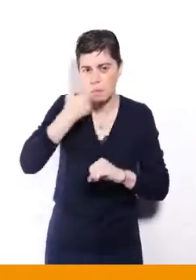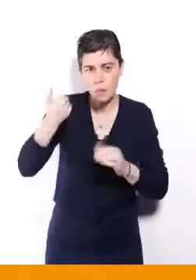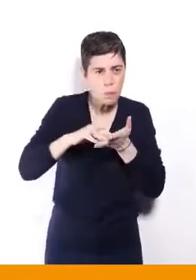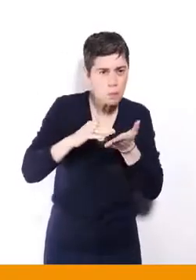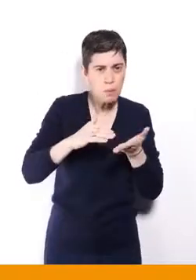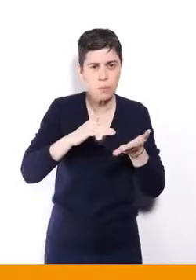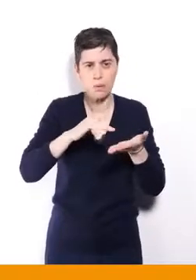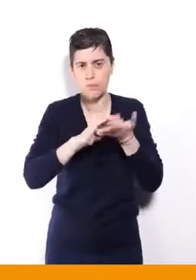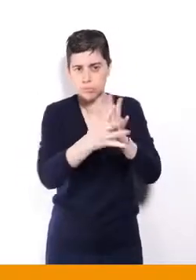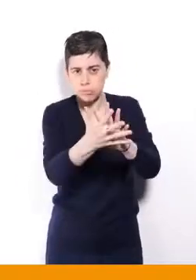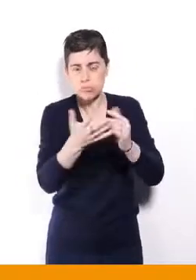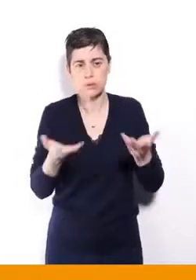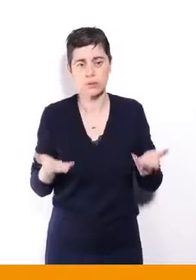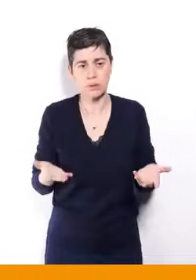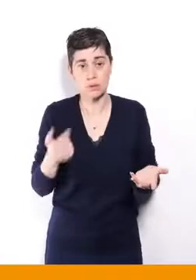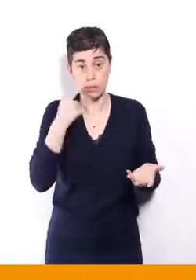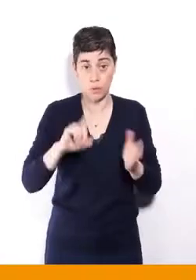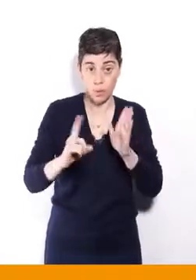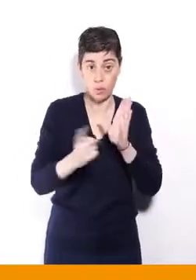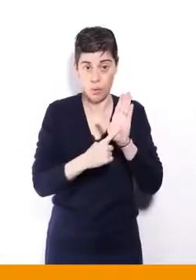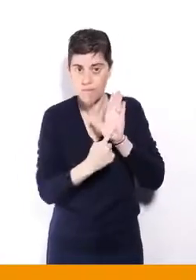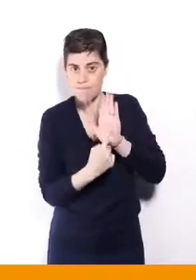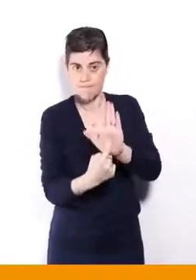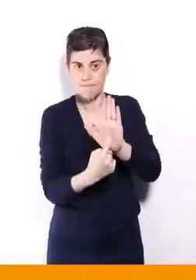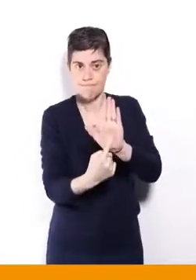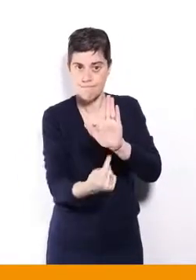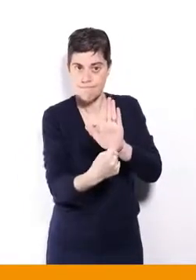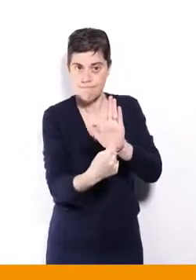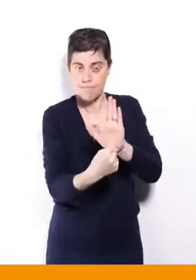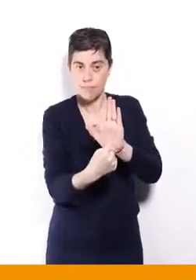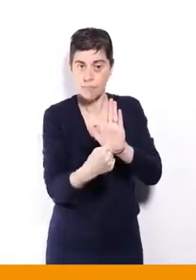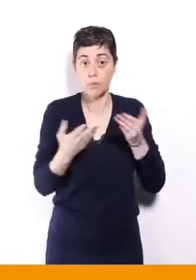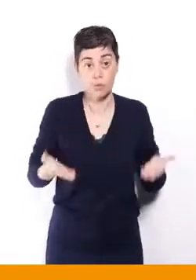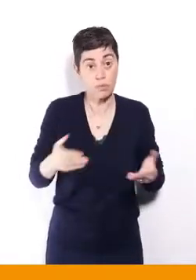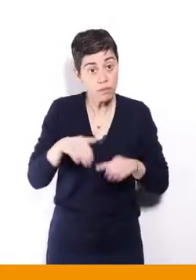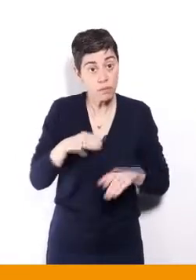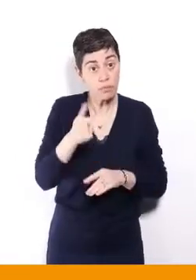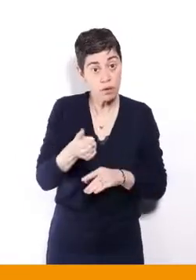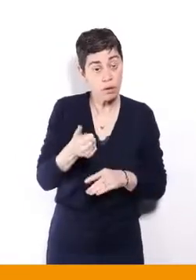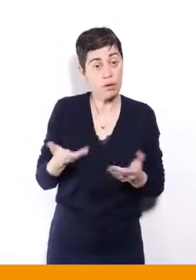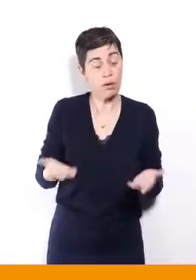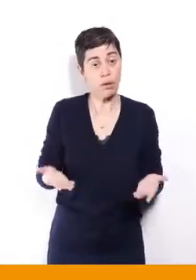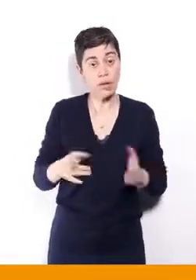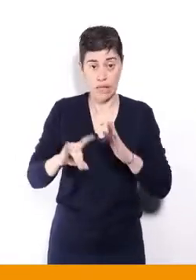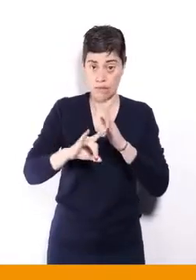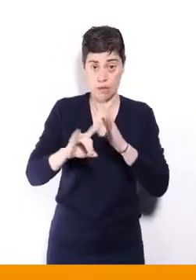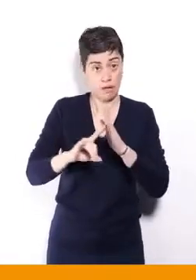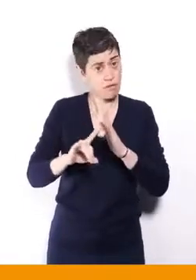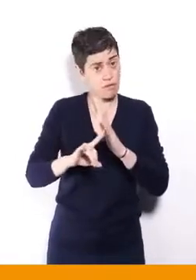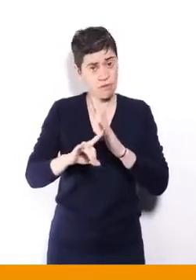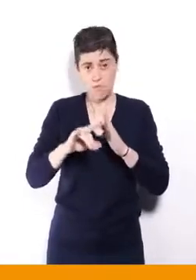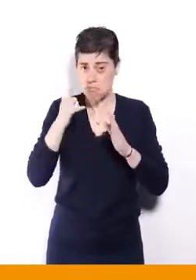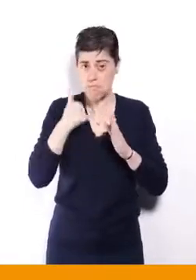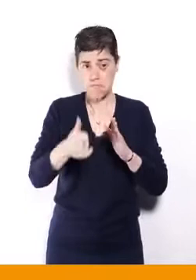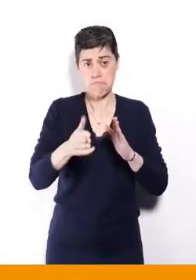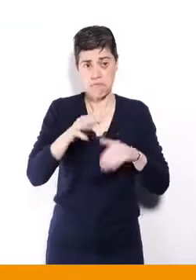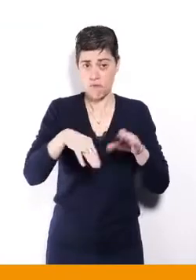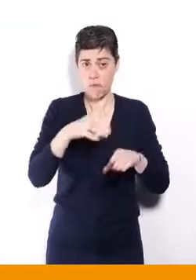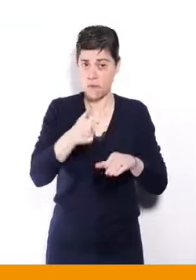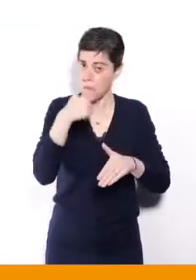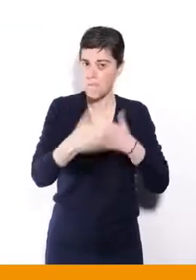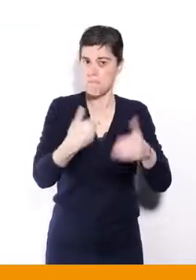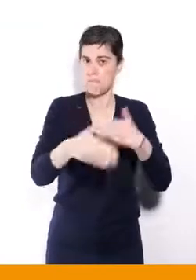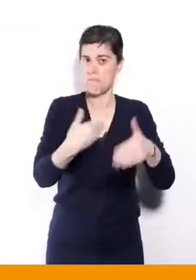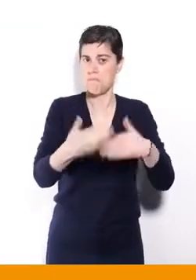Mayotte, ce droit soit reconnu. Aujourd'hui, ça fonctionne, l'MDPH fonctionne enfin. Et